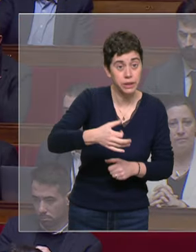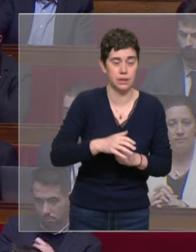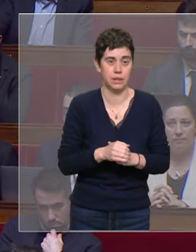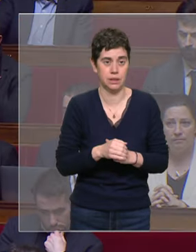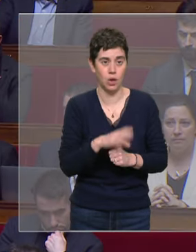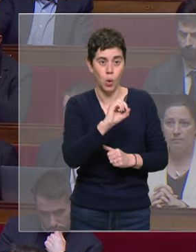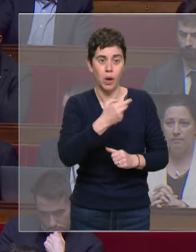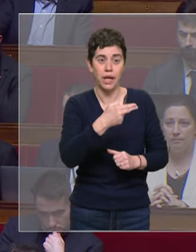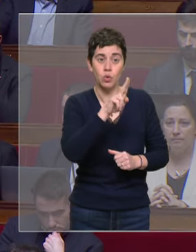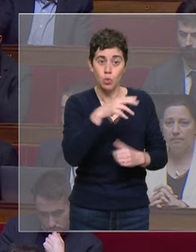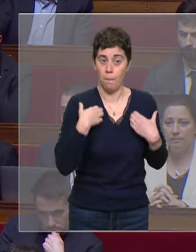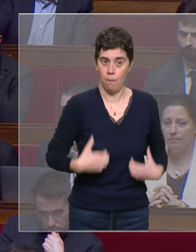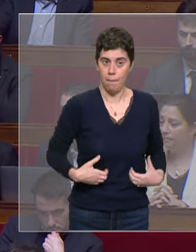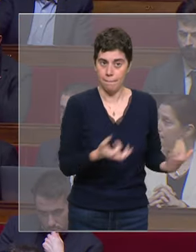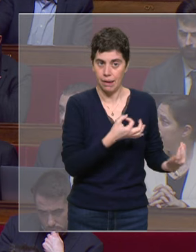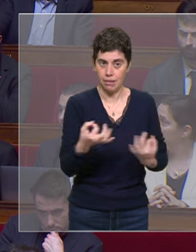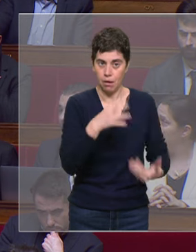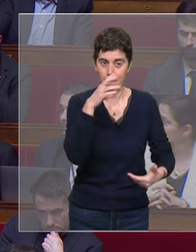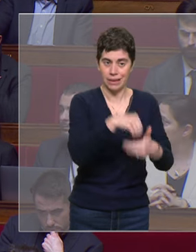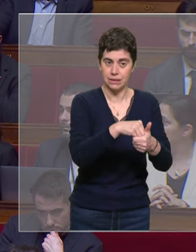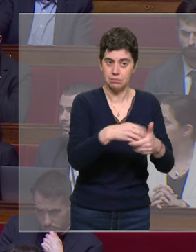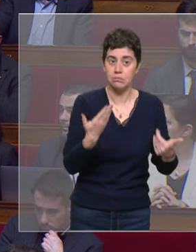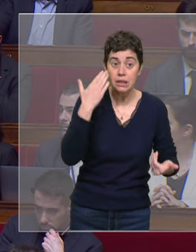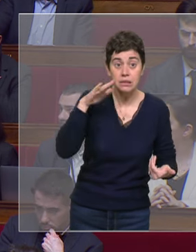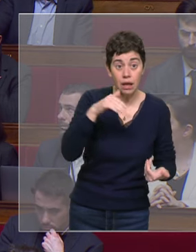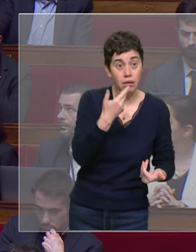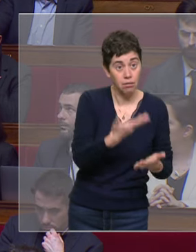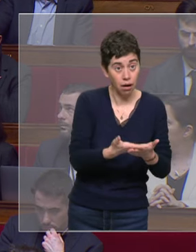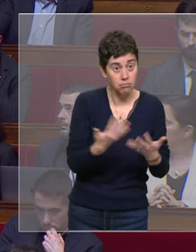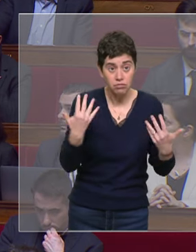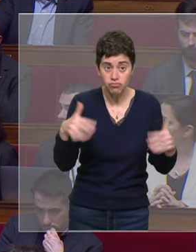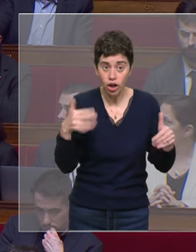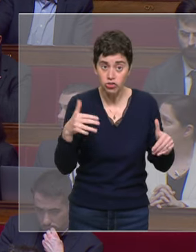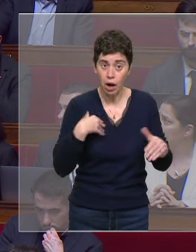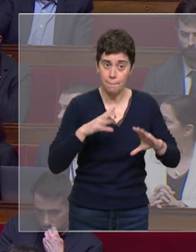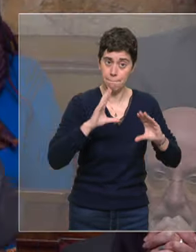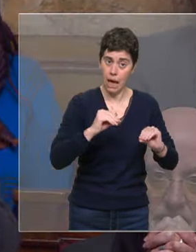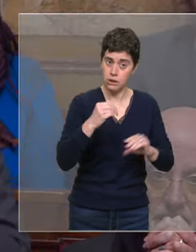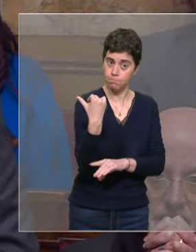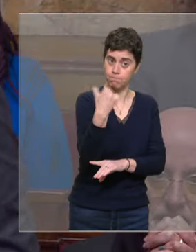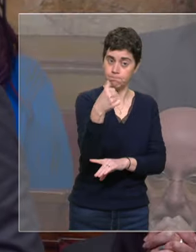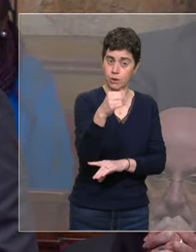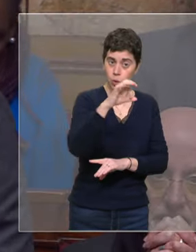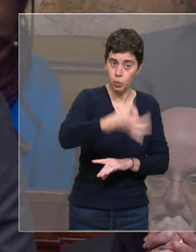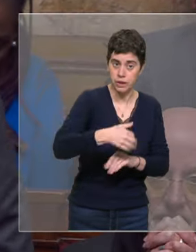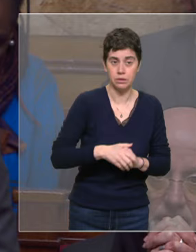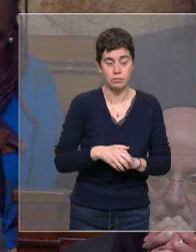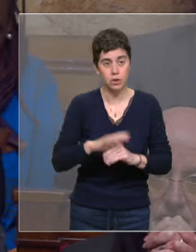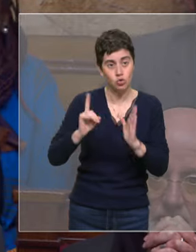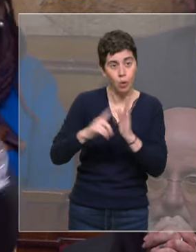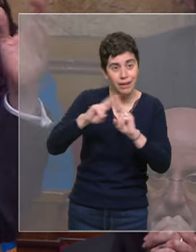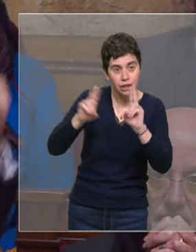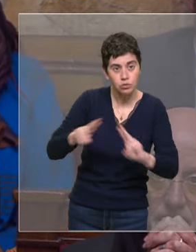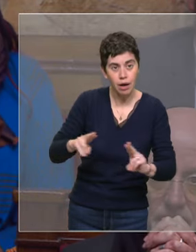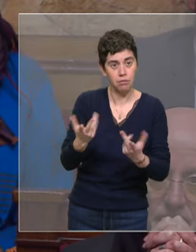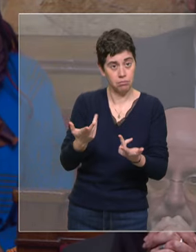de l'ONU. Elle a toujours eu une voix singulière dans le concert des nations. Elle doit agir pour le respect du droit international